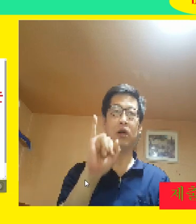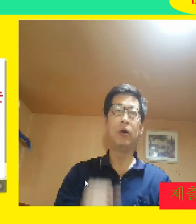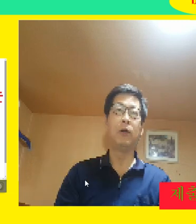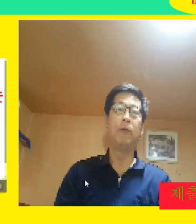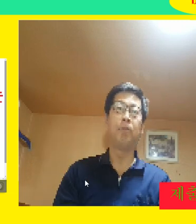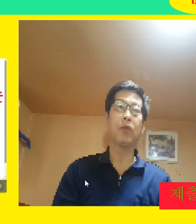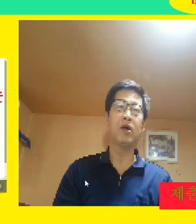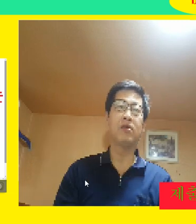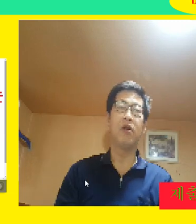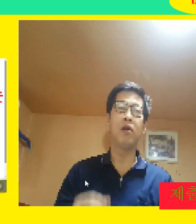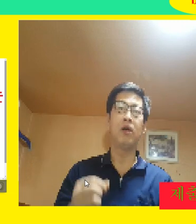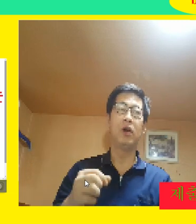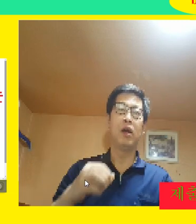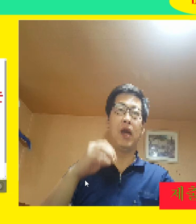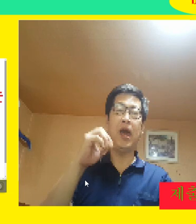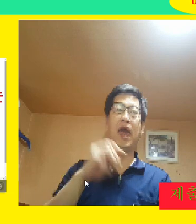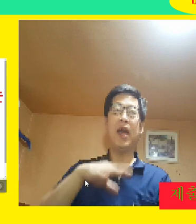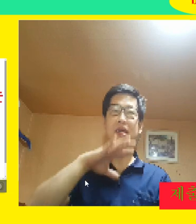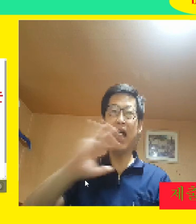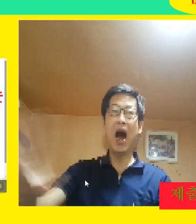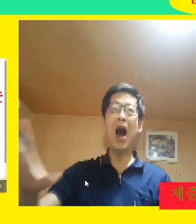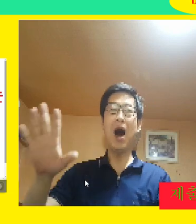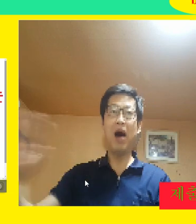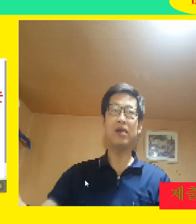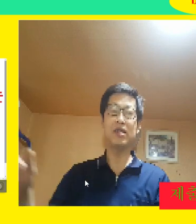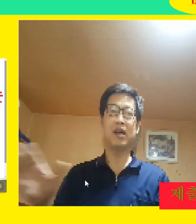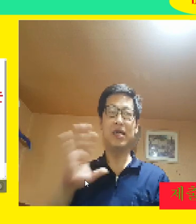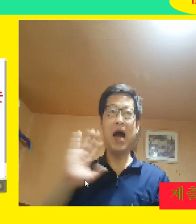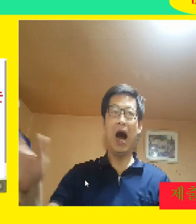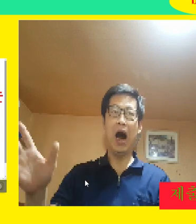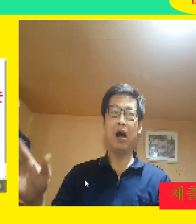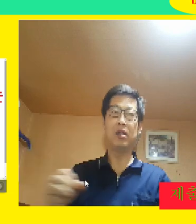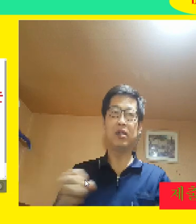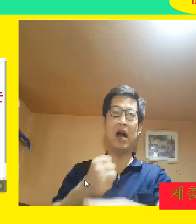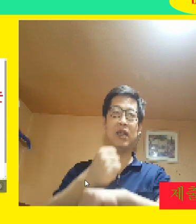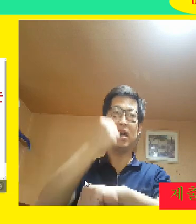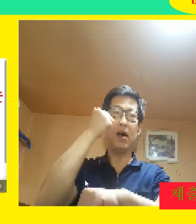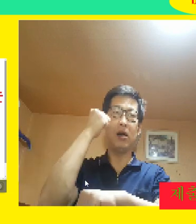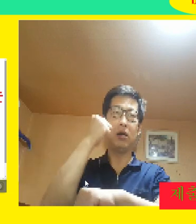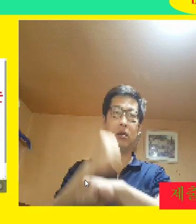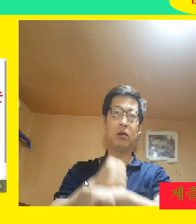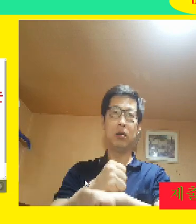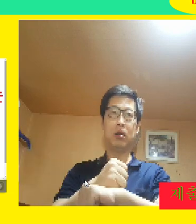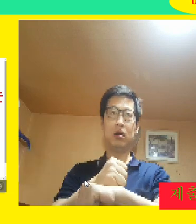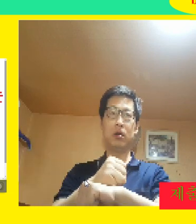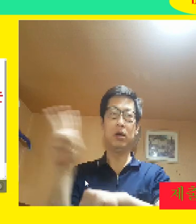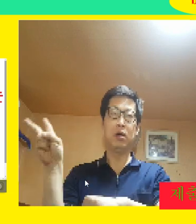되거든요. 그래서 해야만, 야, 야니까